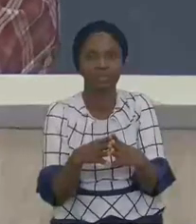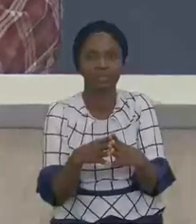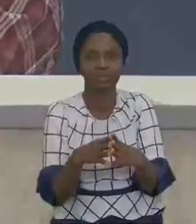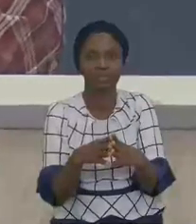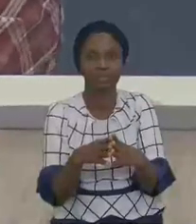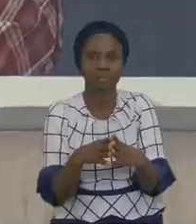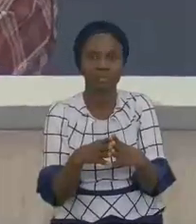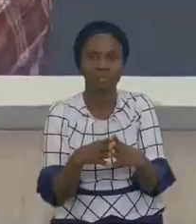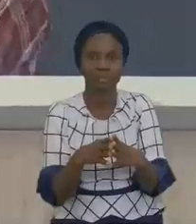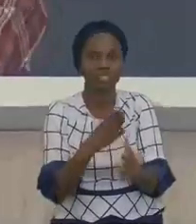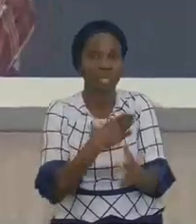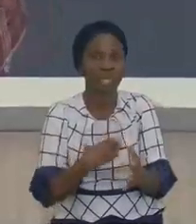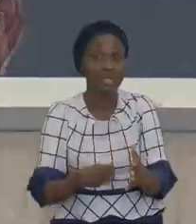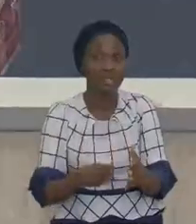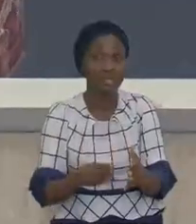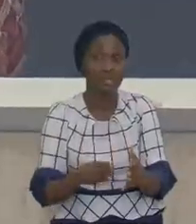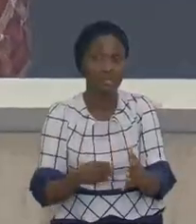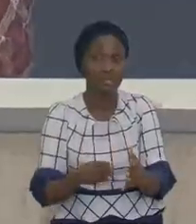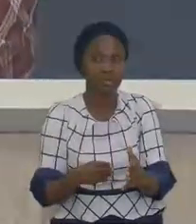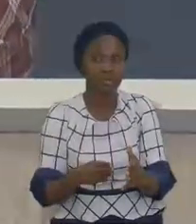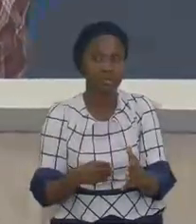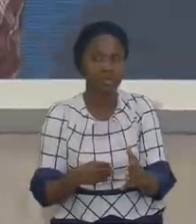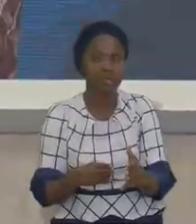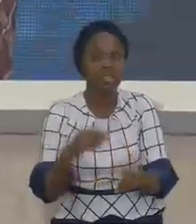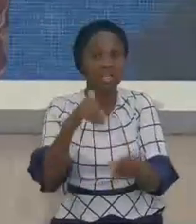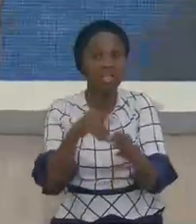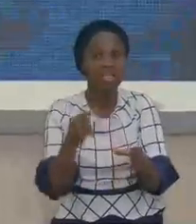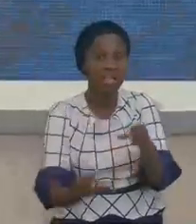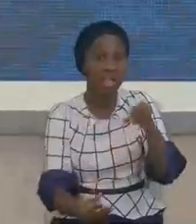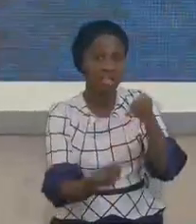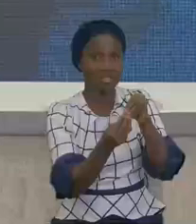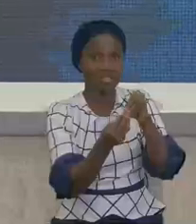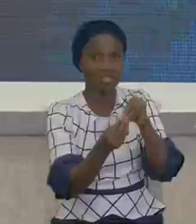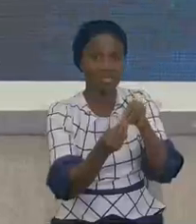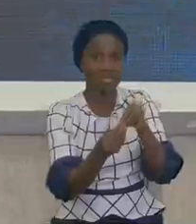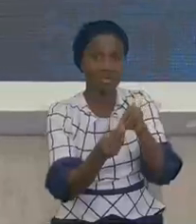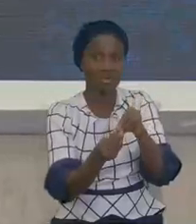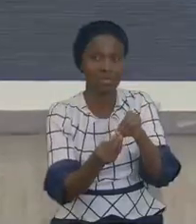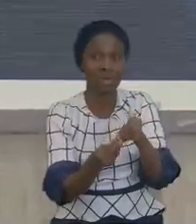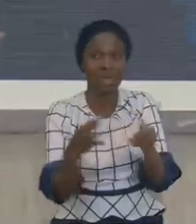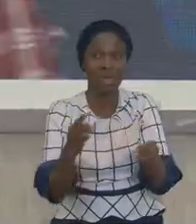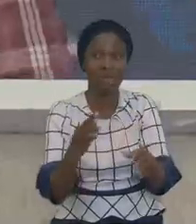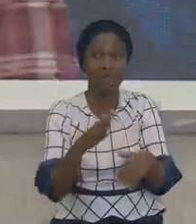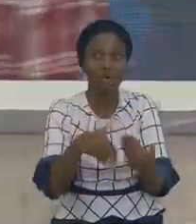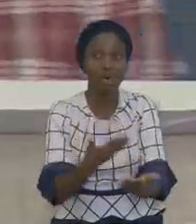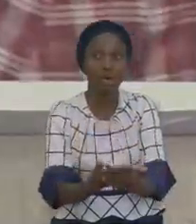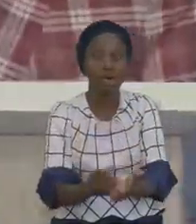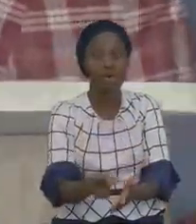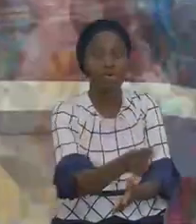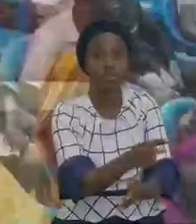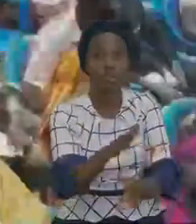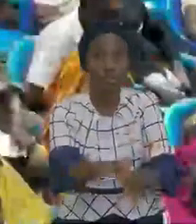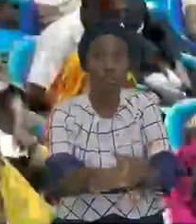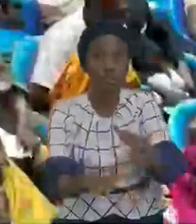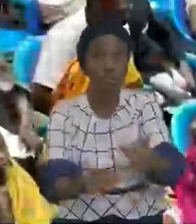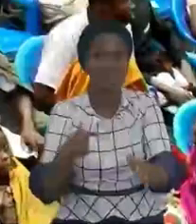Et c'est l'addition, c'est l'accumulation de ces pas que nous faisons qui nous amène à cette terre